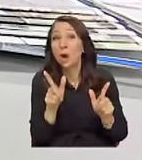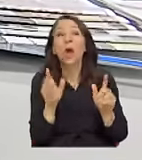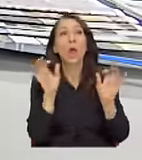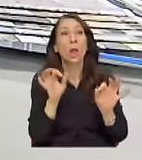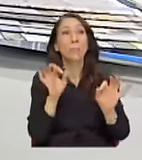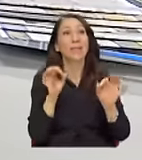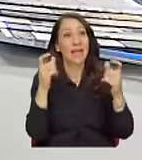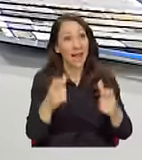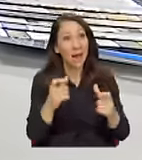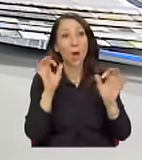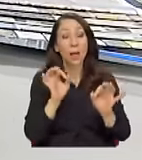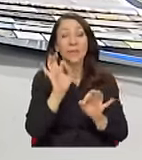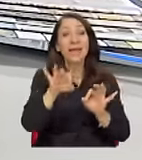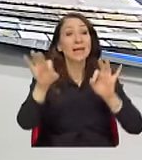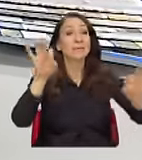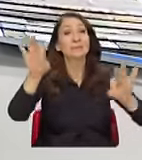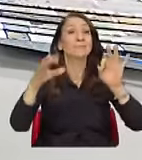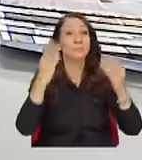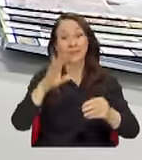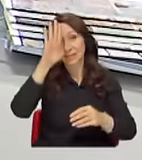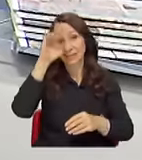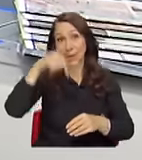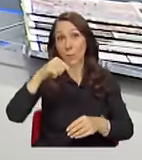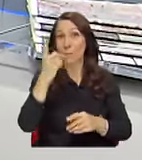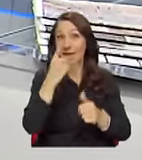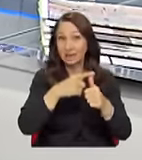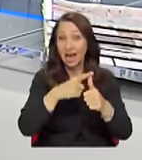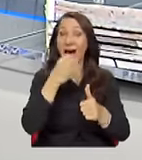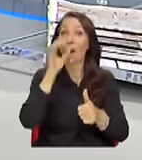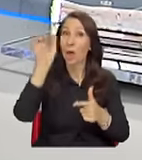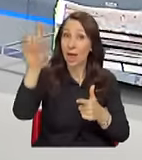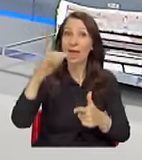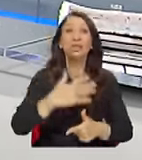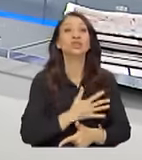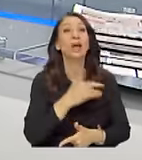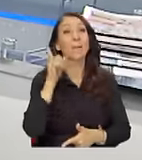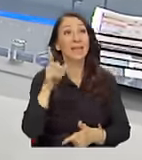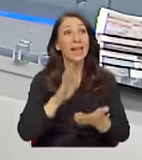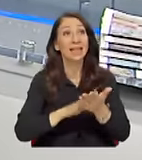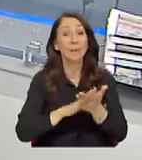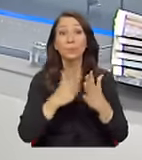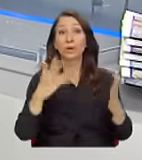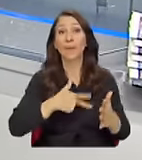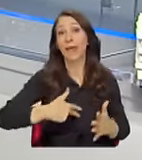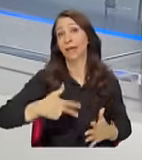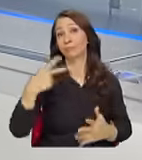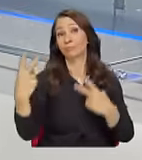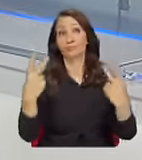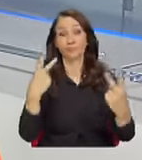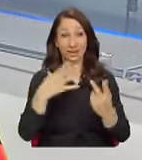Önemli adresler, önemli duraklar olacak. İstanbul onlardan birisi, Ankara öyle. Cumhuriyet Halk Partisi'nin elindeki büyükşehir